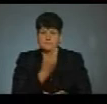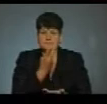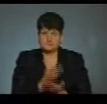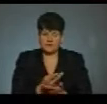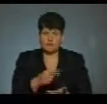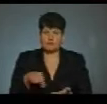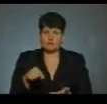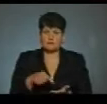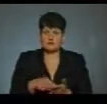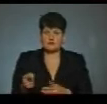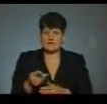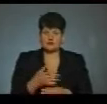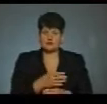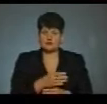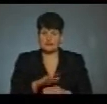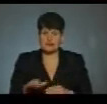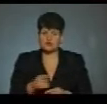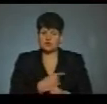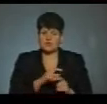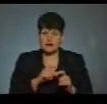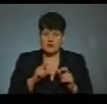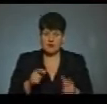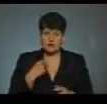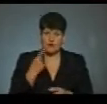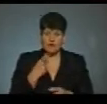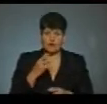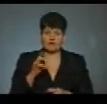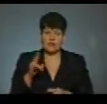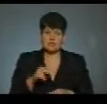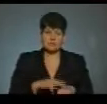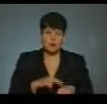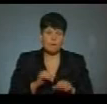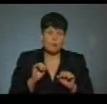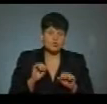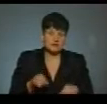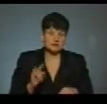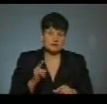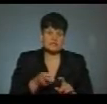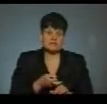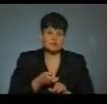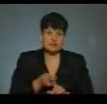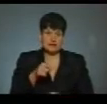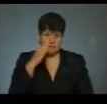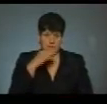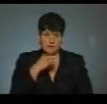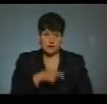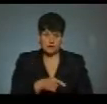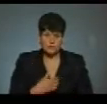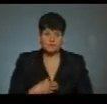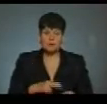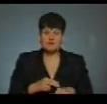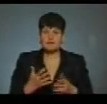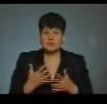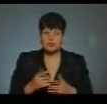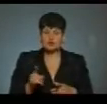відділення міської дитячої лікарні. За словами речника Нацполіції області Сергія Крети, ймовірно, інфікував дитину її батько. Поліцейські